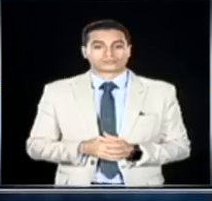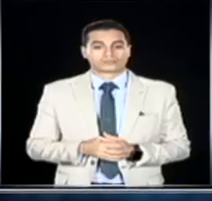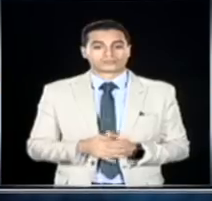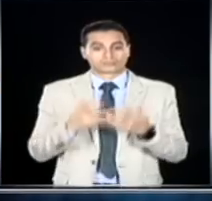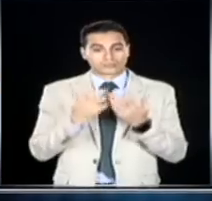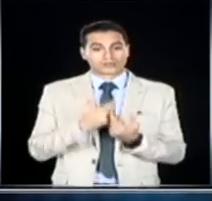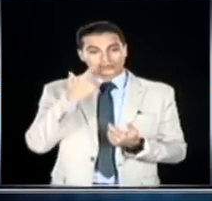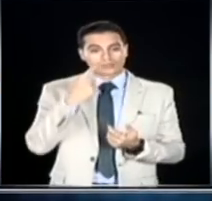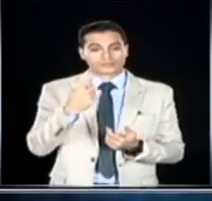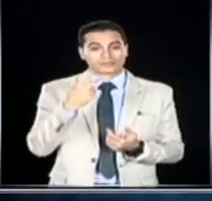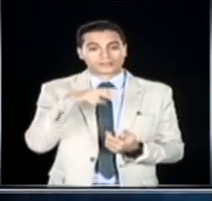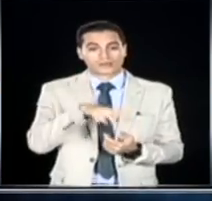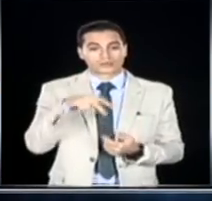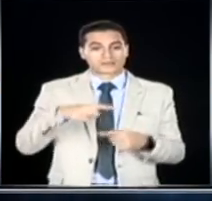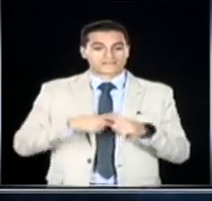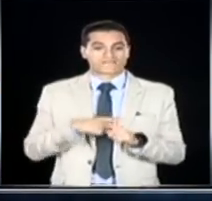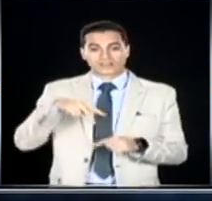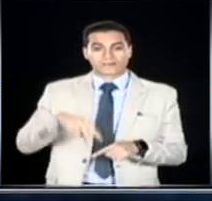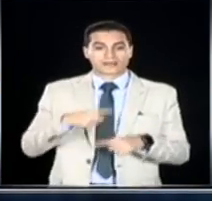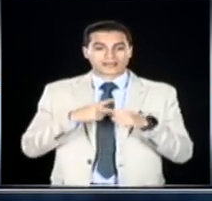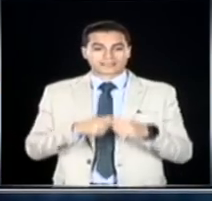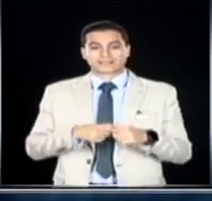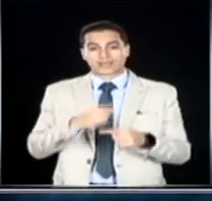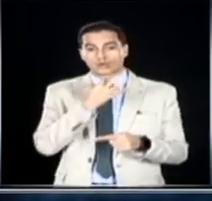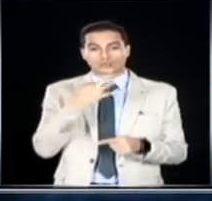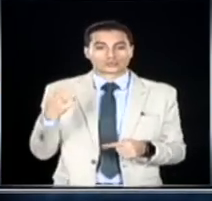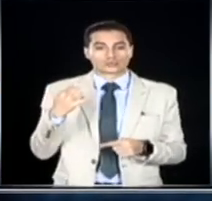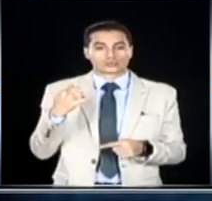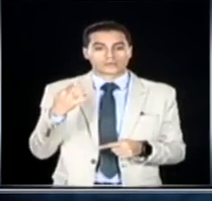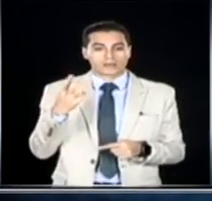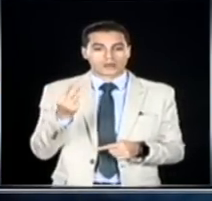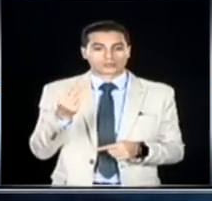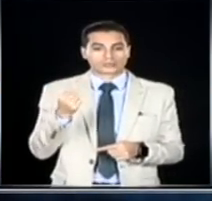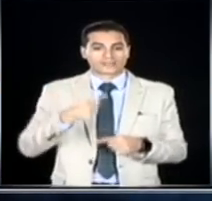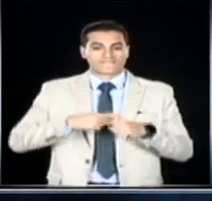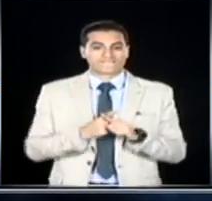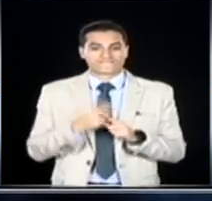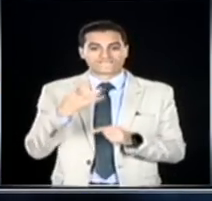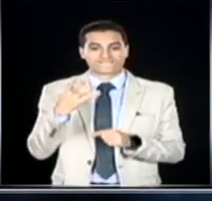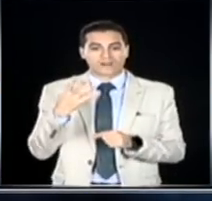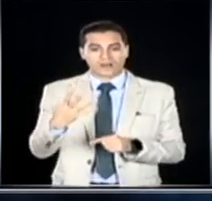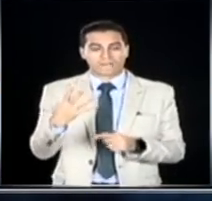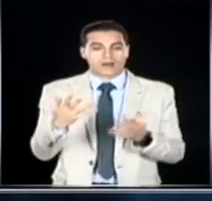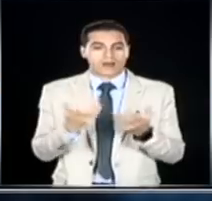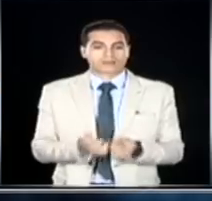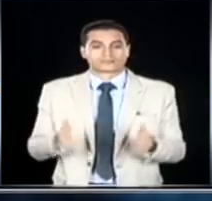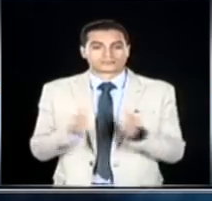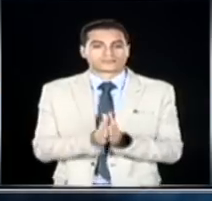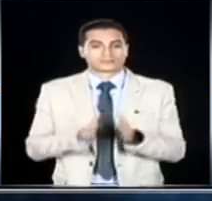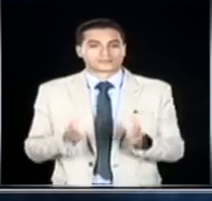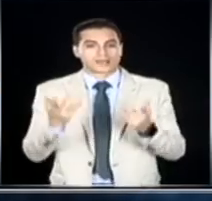حل المساله الاتيه 88 في 8 زائد 330 في